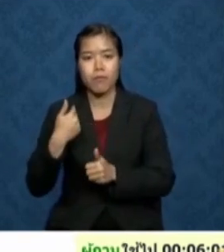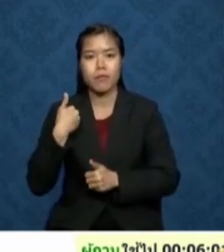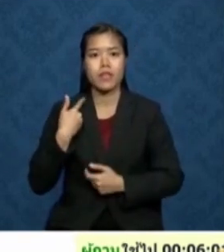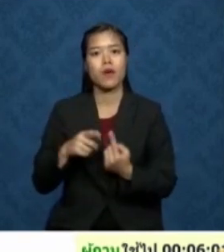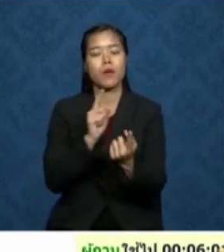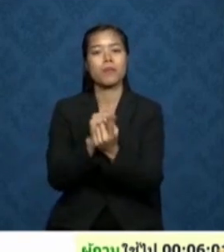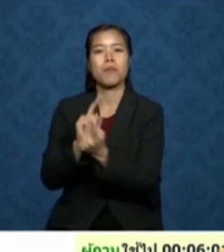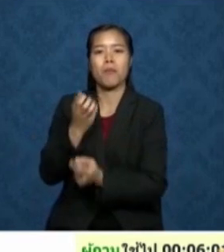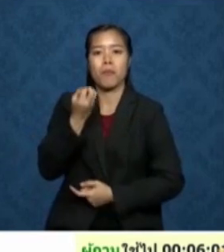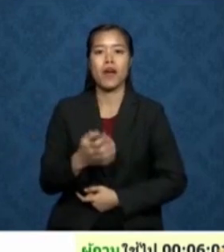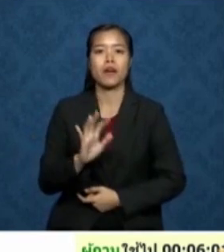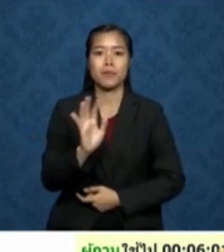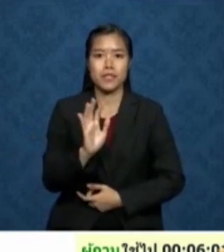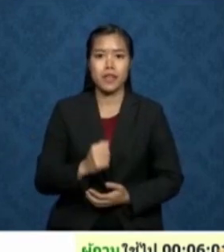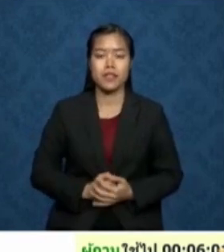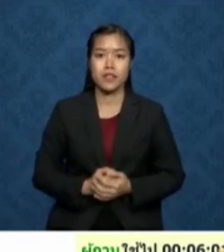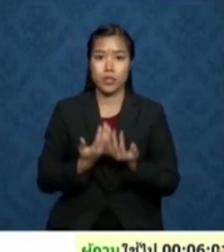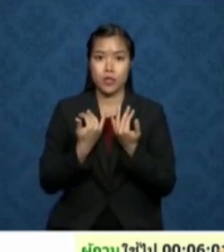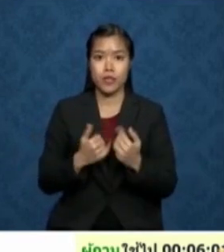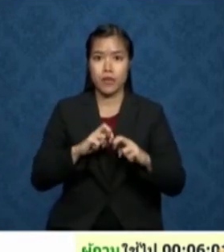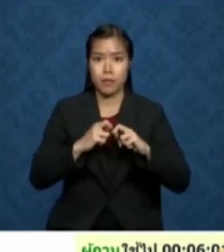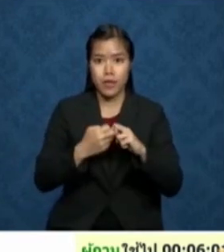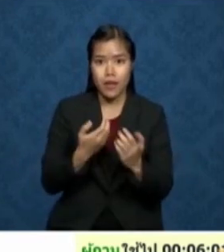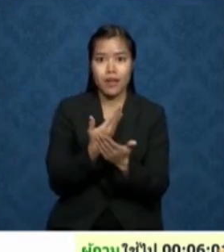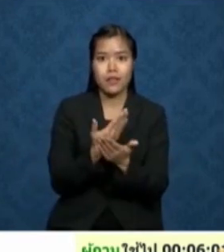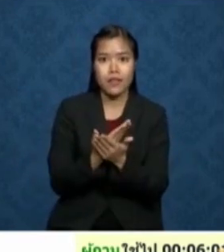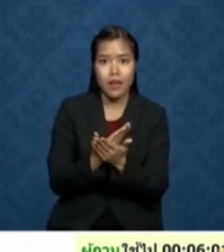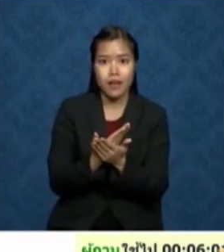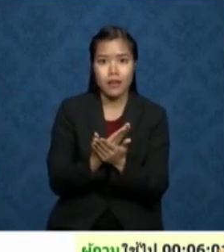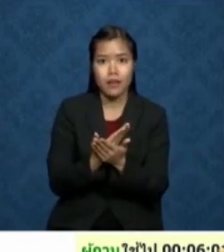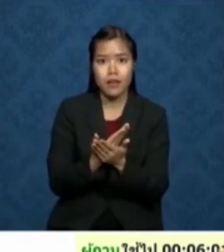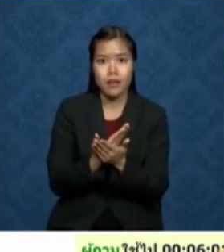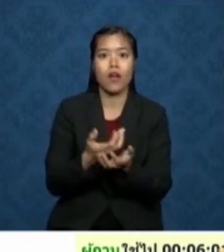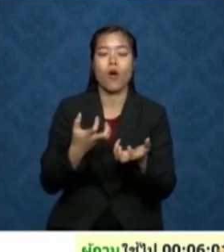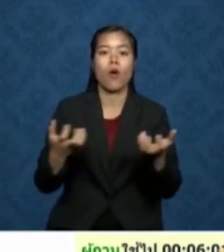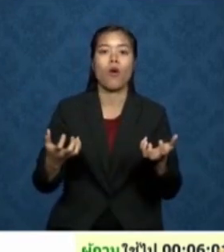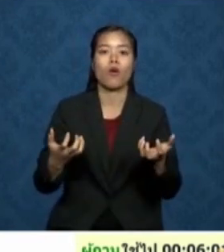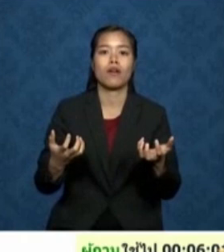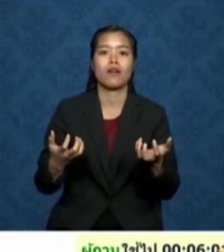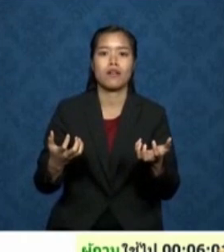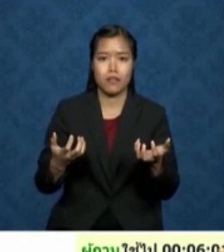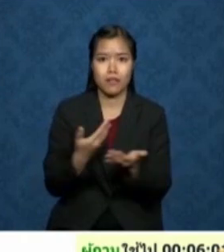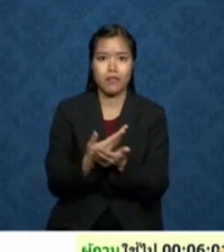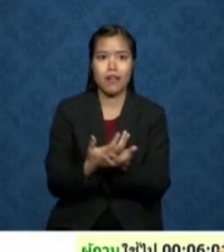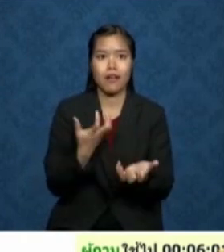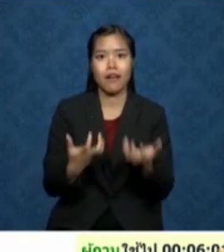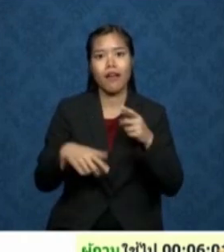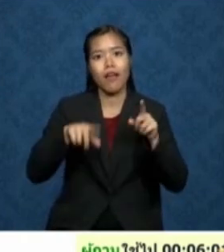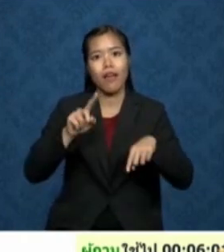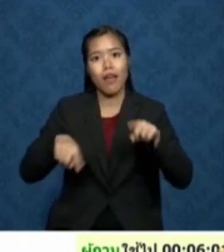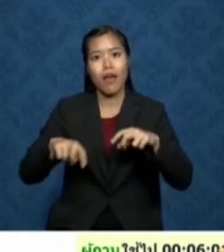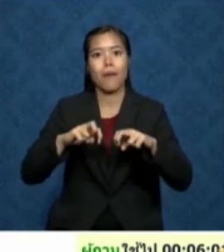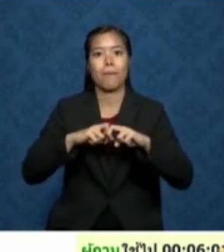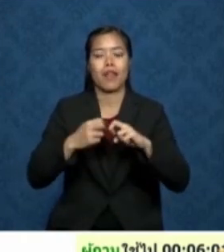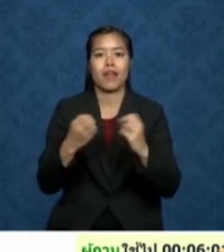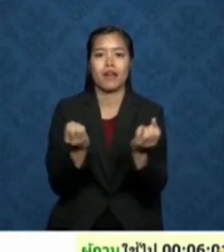ไม่มากแต่ว่าแ่กราบเรียนท่านว่าปัญหาราคาสินค้าต่าง มันมปั